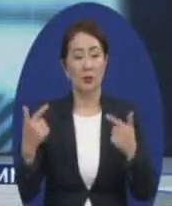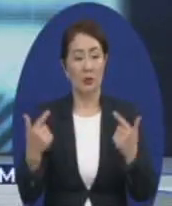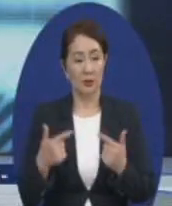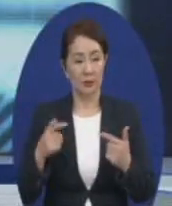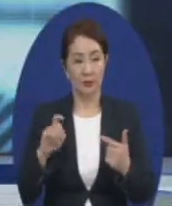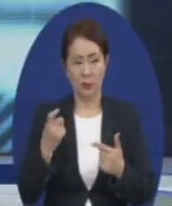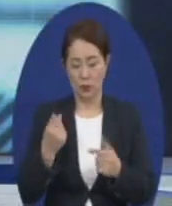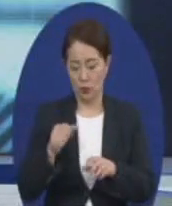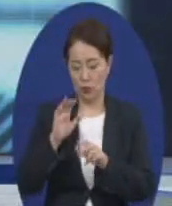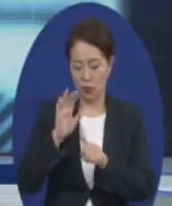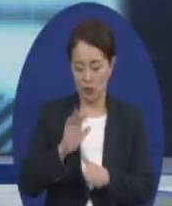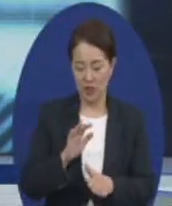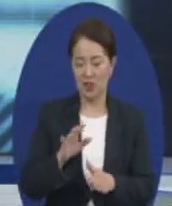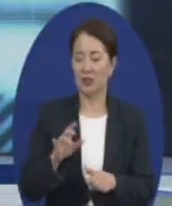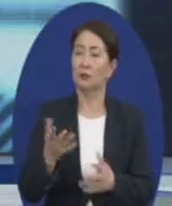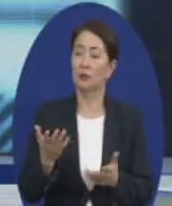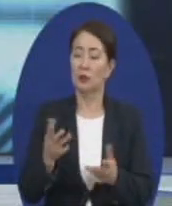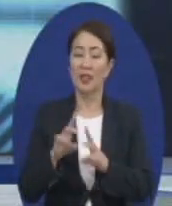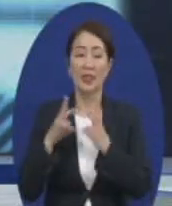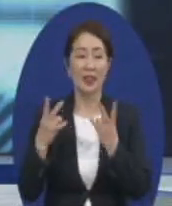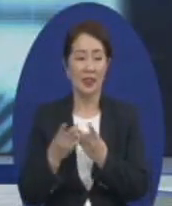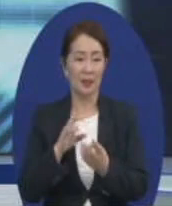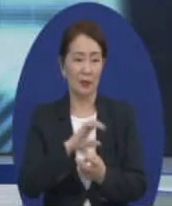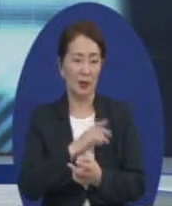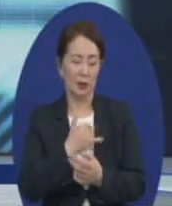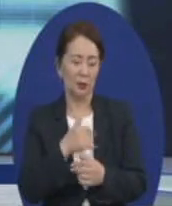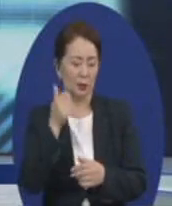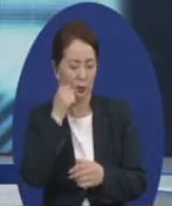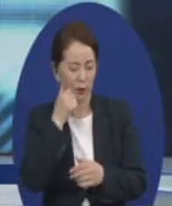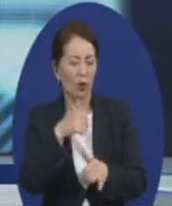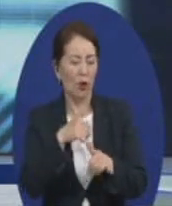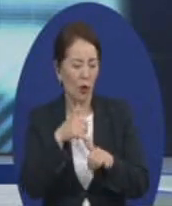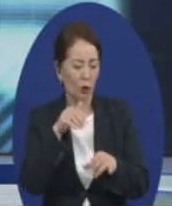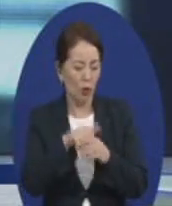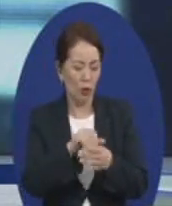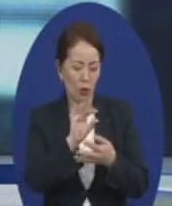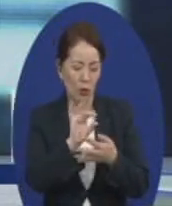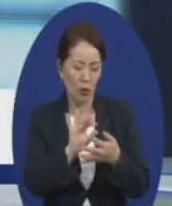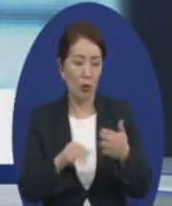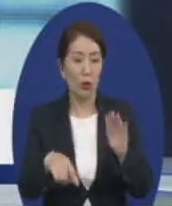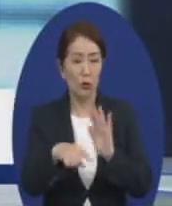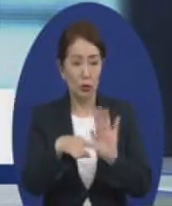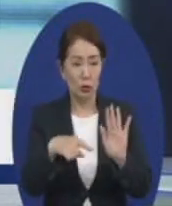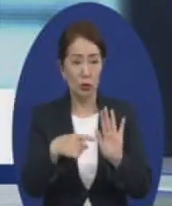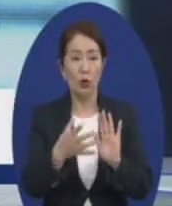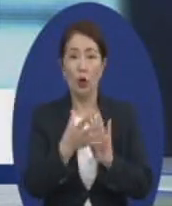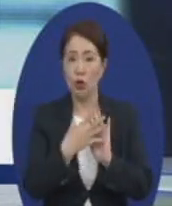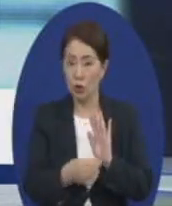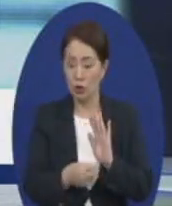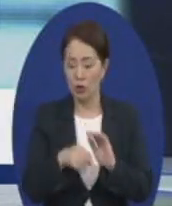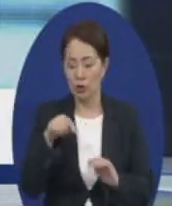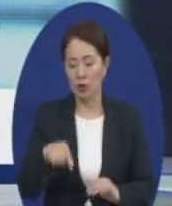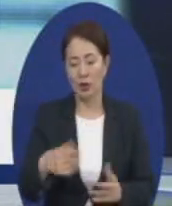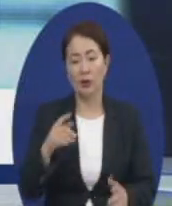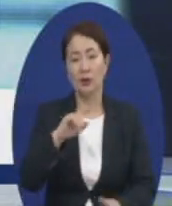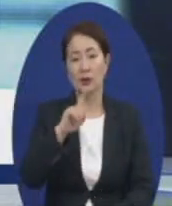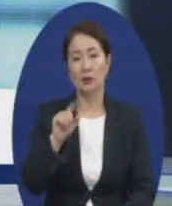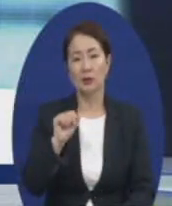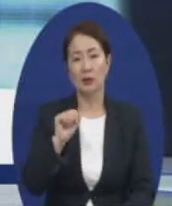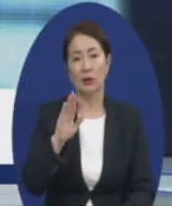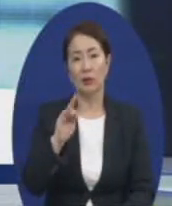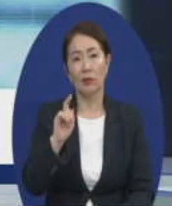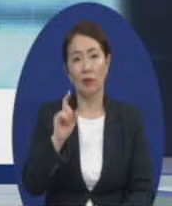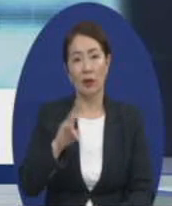Хүүхдийн эсрэг хүчирхийлэл нь нийгэм сэтгэл зүй бие махбодын хохирол амсах зэрэг олон сөрөг үр дагавартай. Тиймээс Зохион аймгийн хүүхдүүдийг аливаа